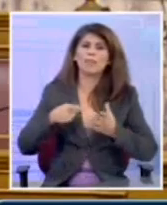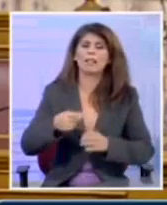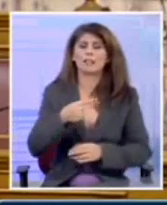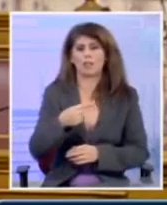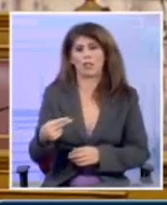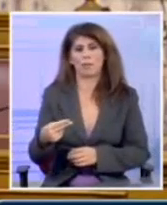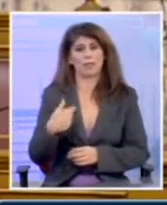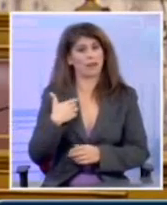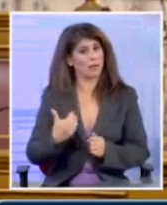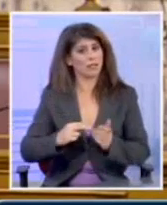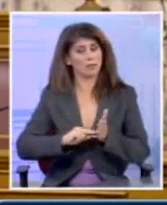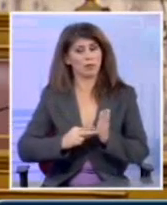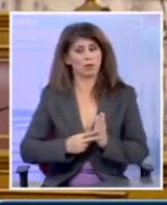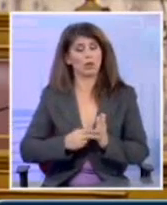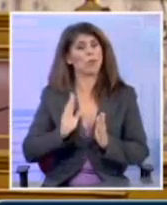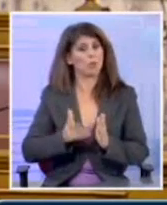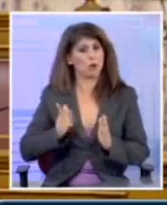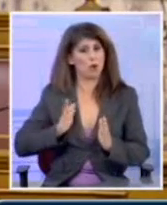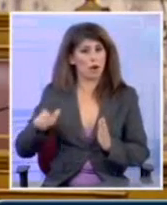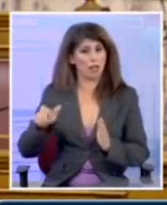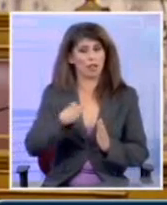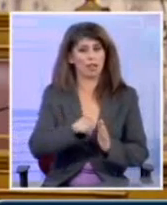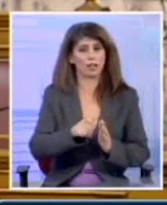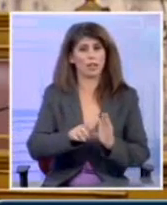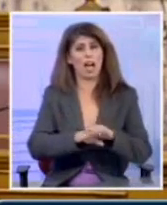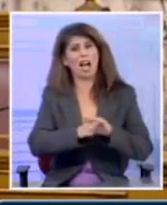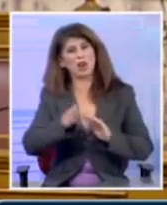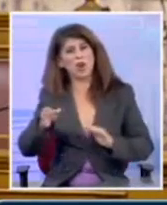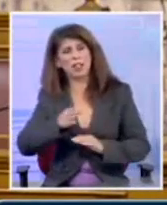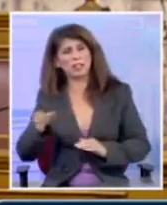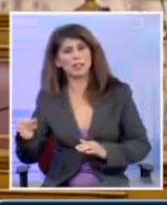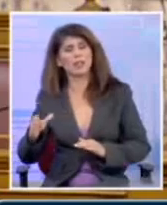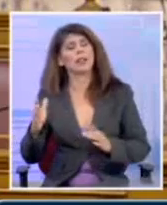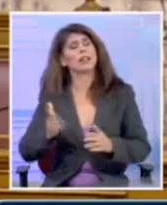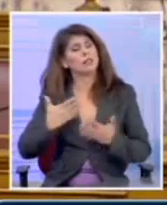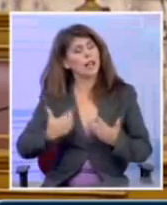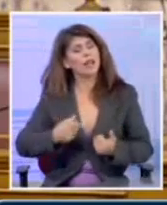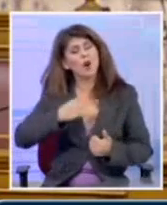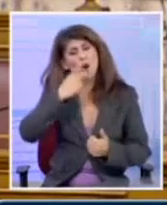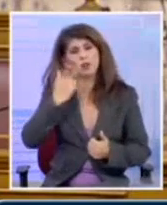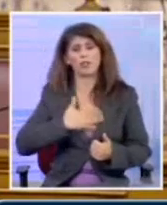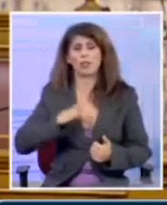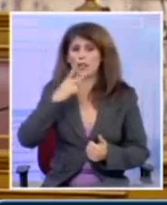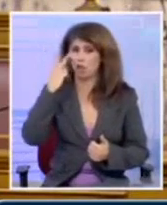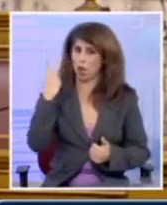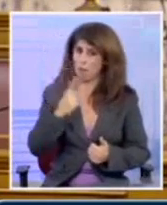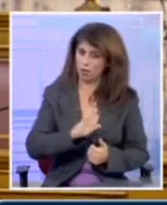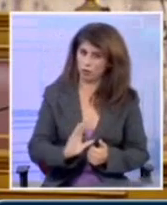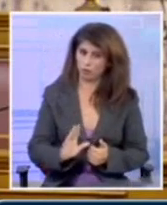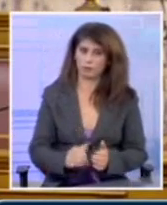Να είμαστε προσεκτικοί. Μπορεί ο καθένας να είναι ακροδεξιός, να είναι ό,τι θέλει, είναι δικαίωμά